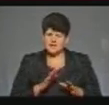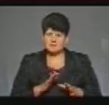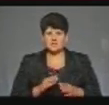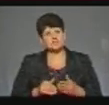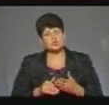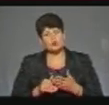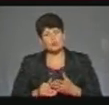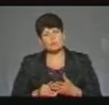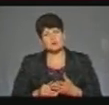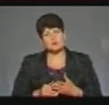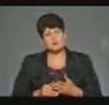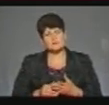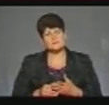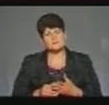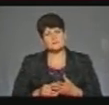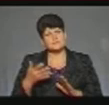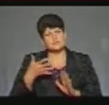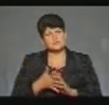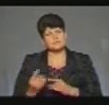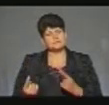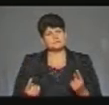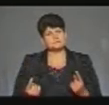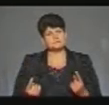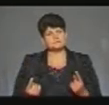допомогла вийти? Ви знаєте,